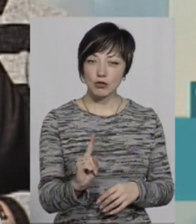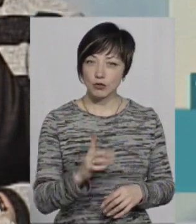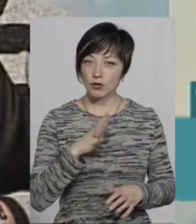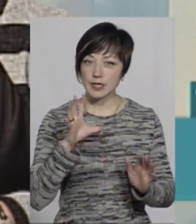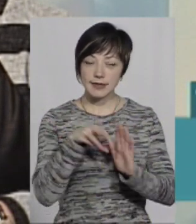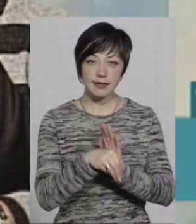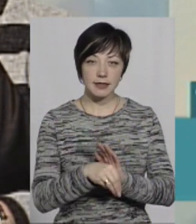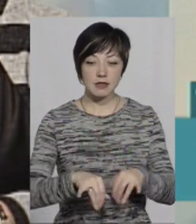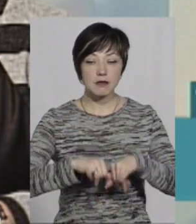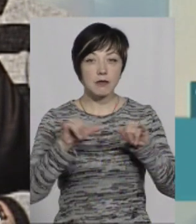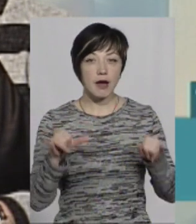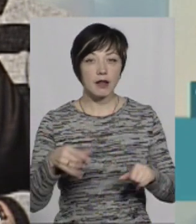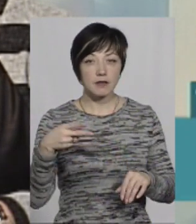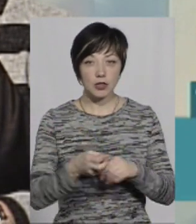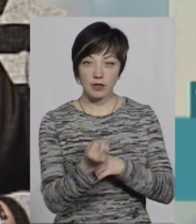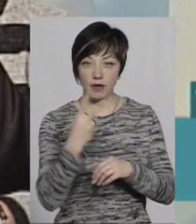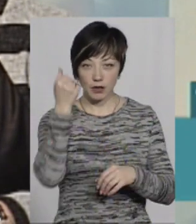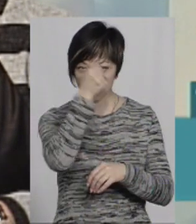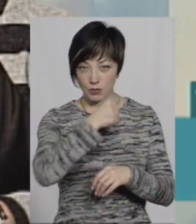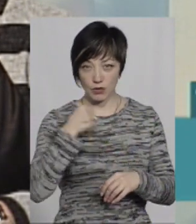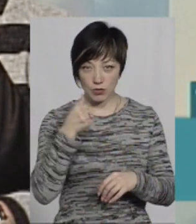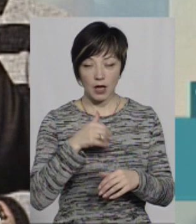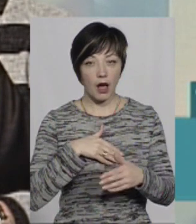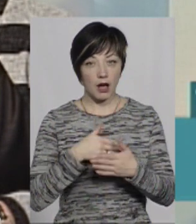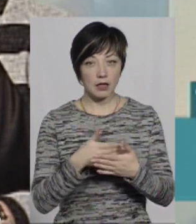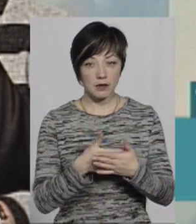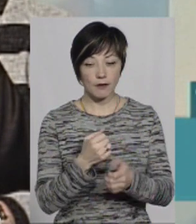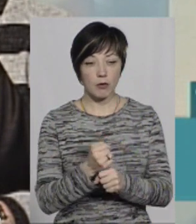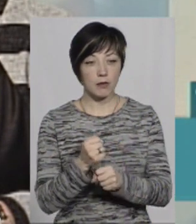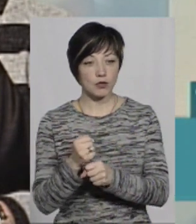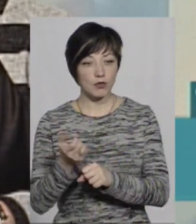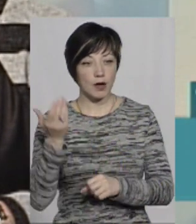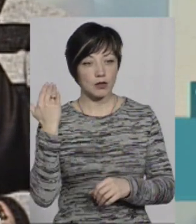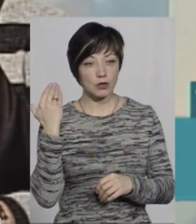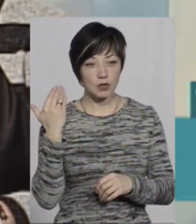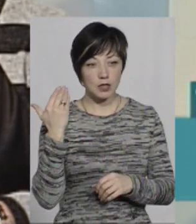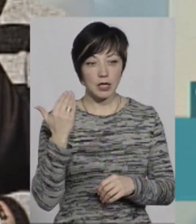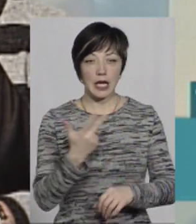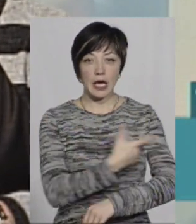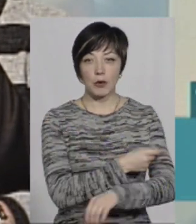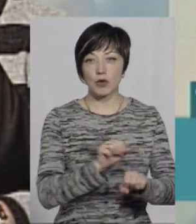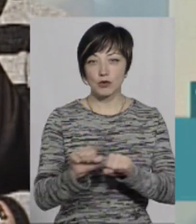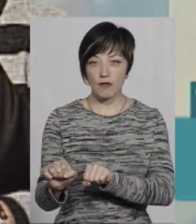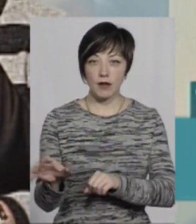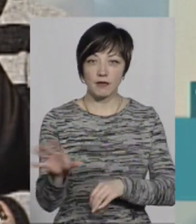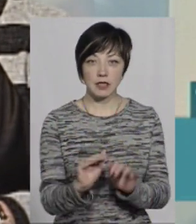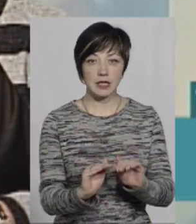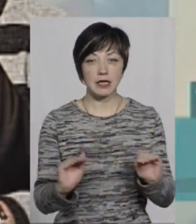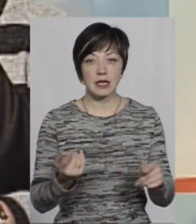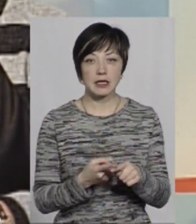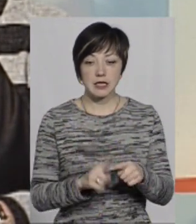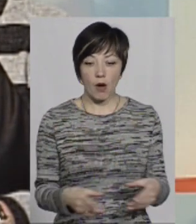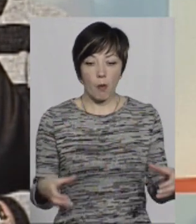були задіяні в той спалах у 2012 році. Вони активно пропрацювали тоді, імунізували всіх підлягаючих дітей.